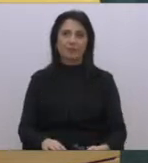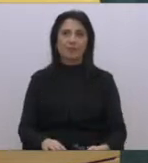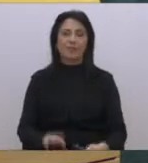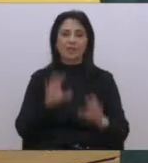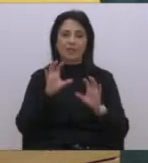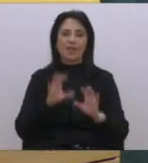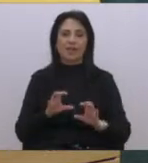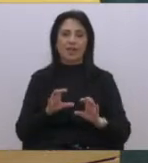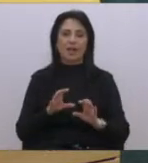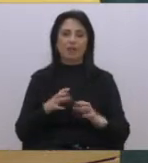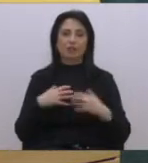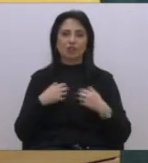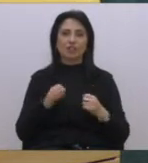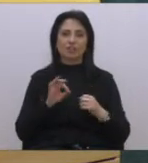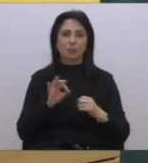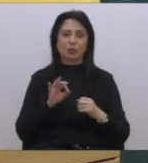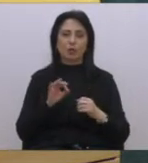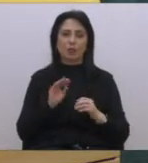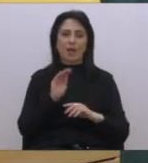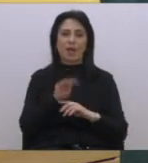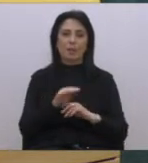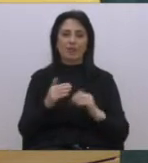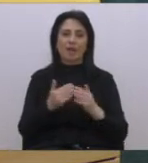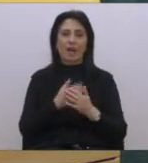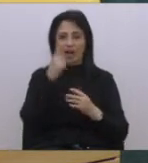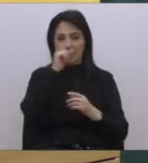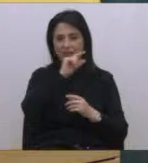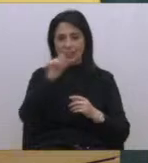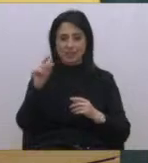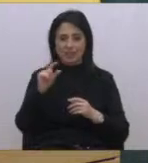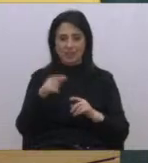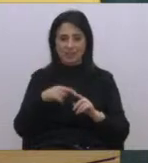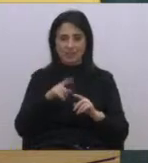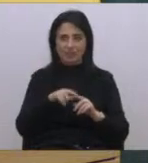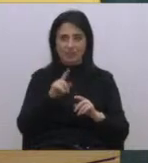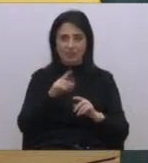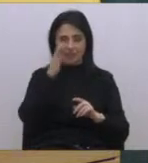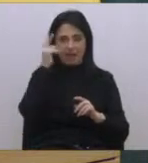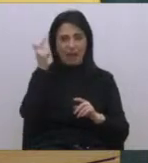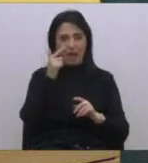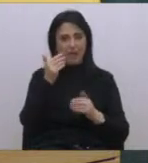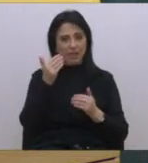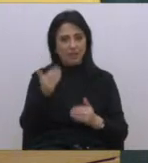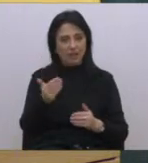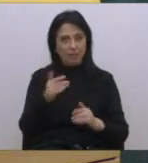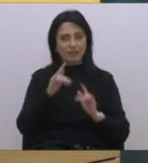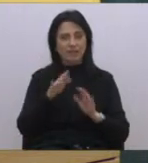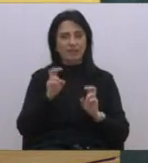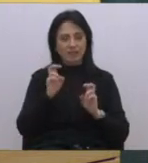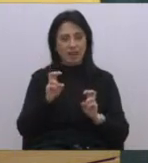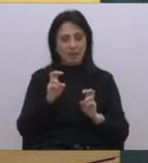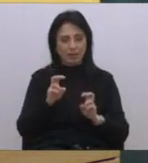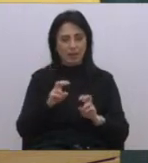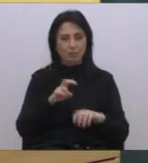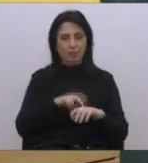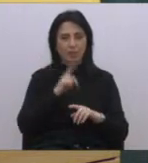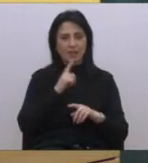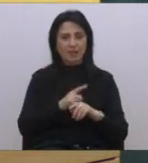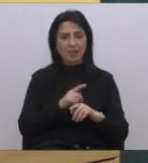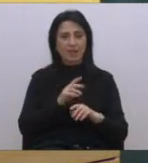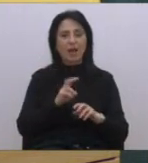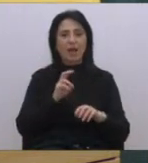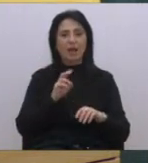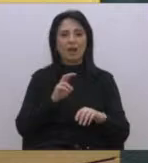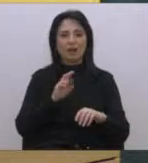Კანონში, ჯანდაცვის შესახებ კანონში ემატება ახალი თავი ექნის და მიანი ექნის განათლება და საქმიანობა.